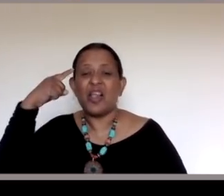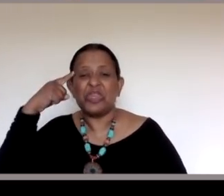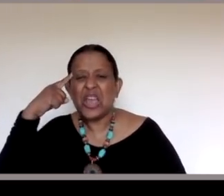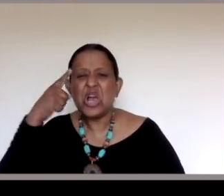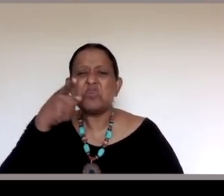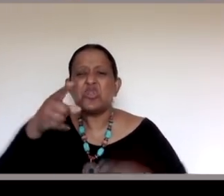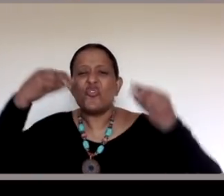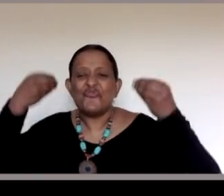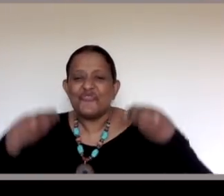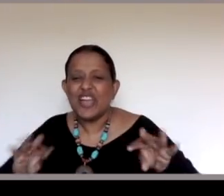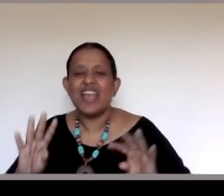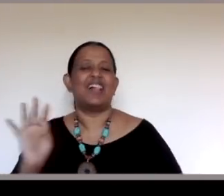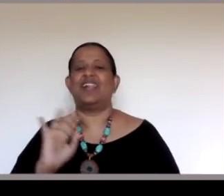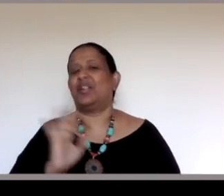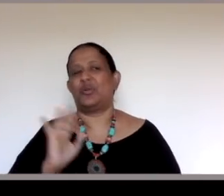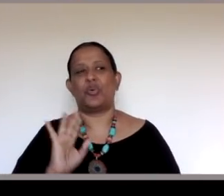போது